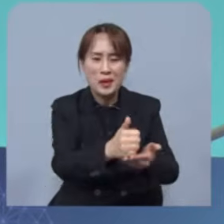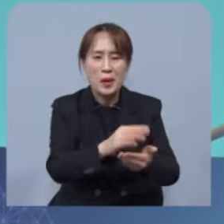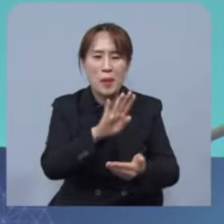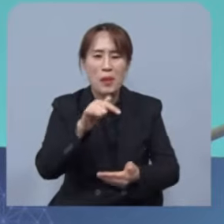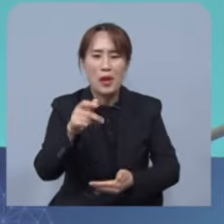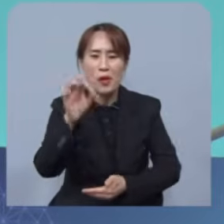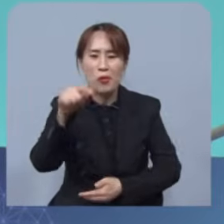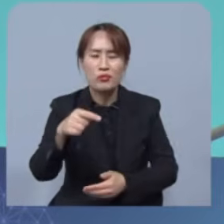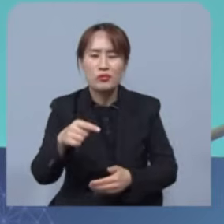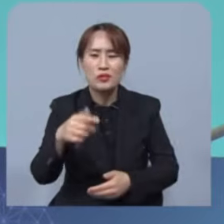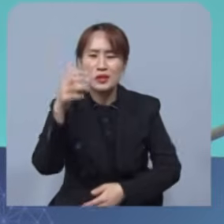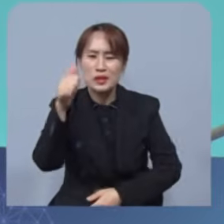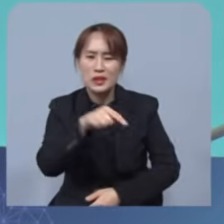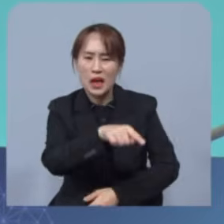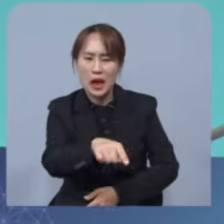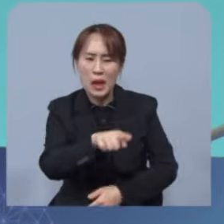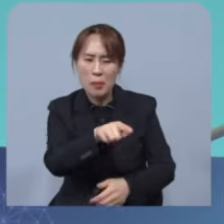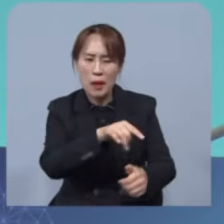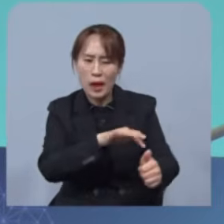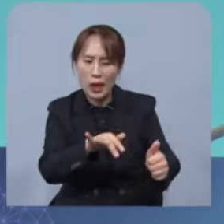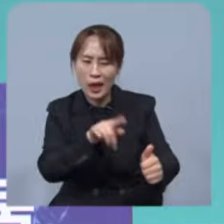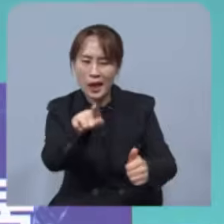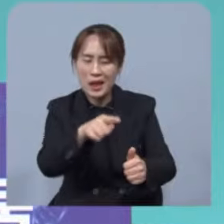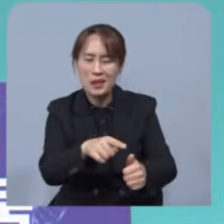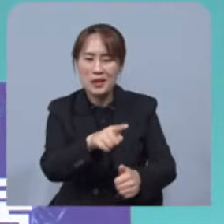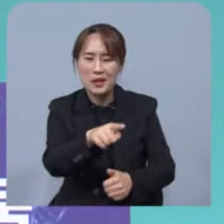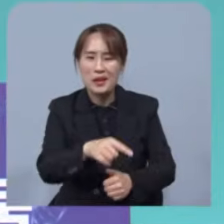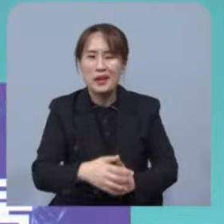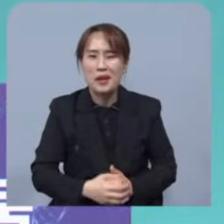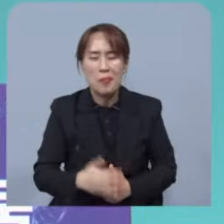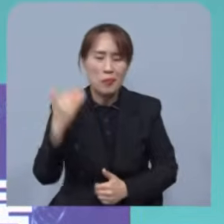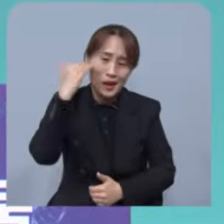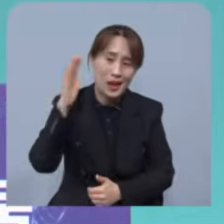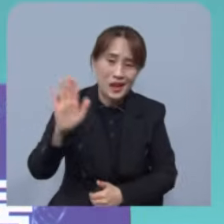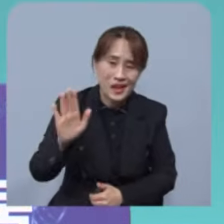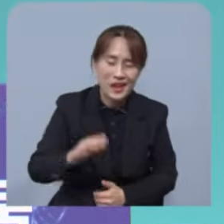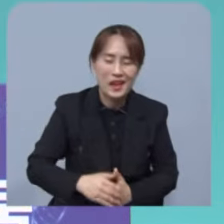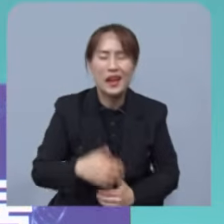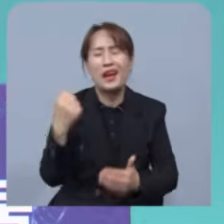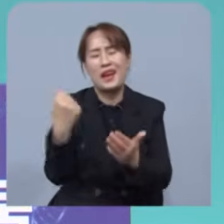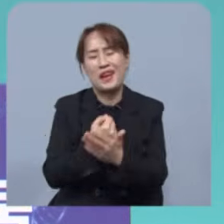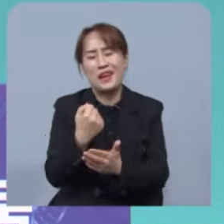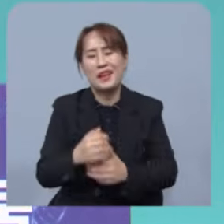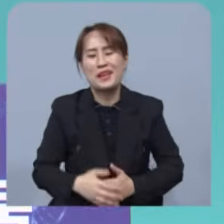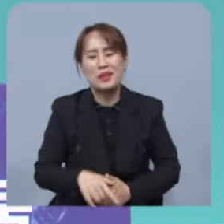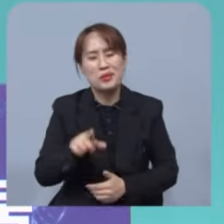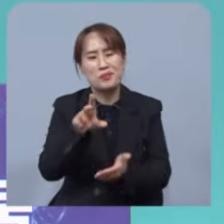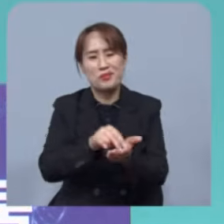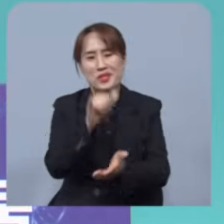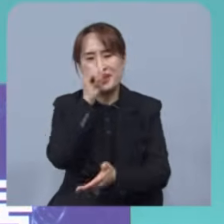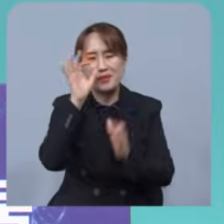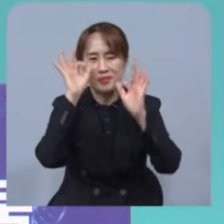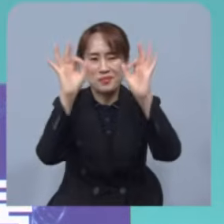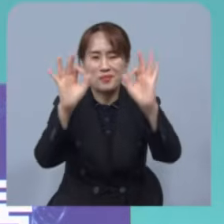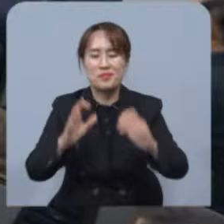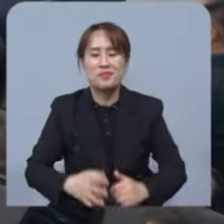장관이 작업을 했을 가능성을 한번 검토를 해보시죠. 뭔가 좀 아쉬움이 있는데 뭔가 좀 문제가 있어 보이네요.